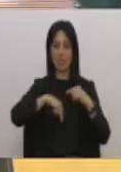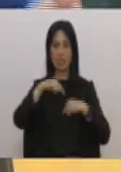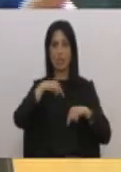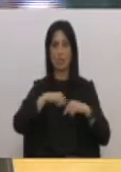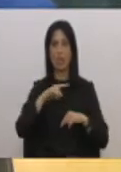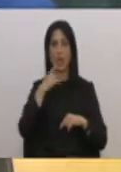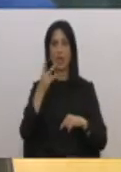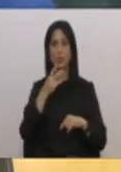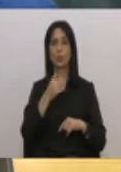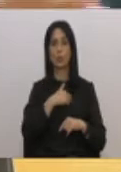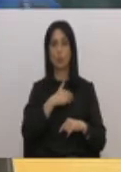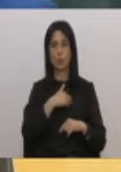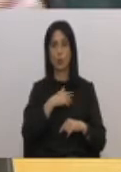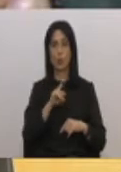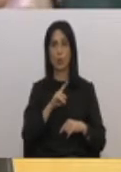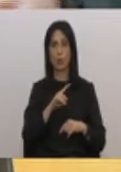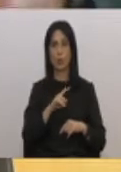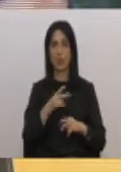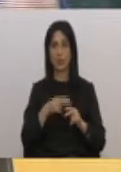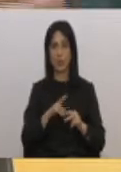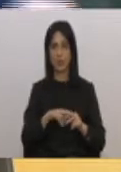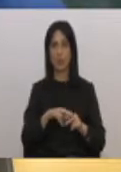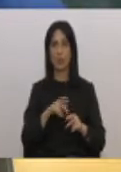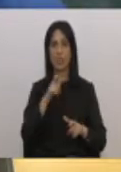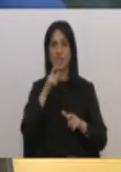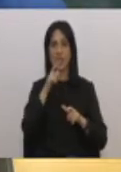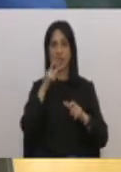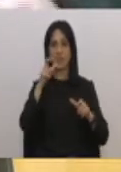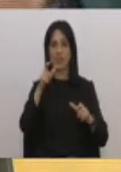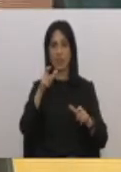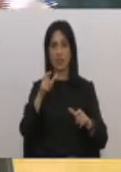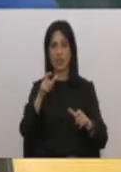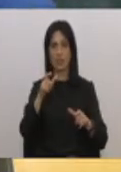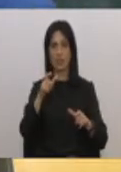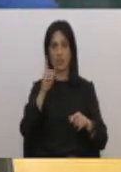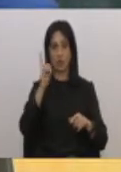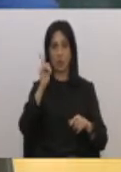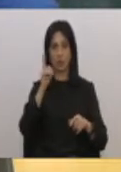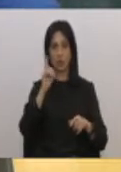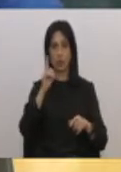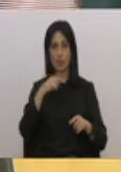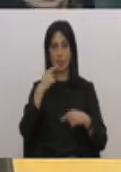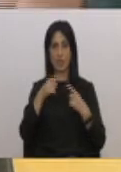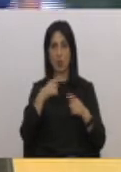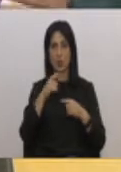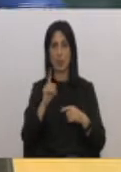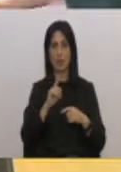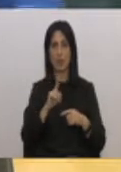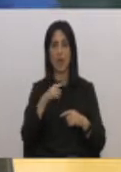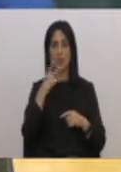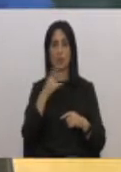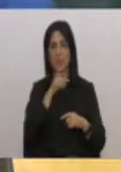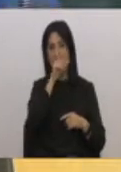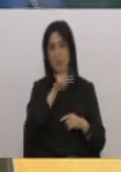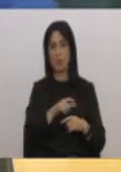რა თქმა უნდა რომ და იმიტომ ყვირილის ტონში საუბრობდა, რომ რა თქმა უნდა